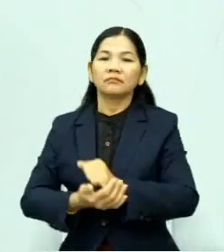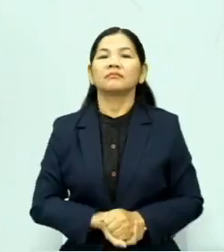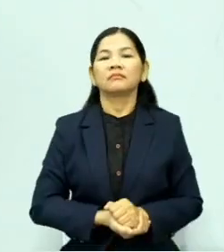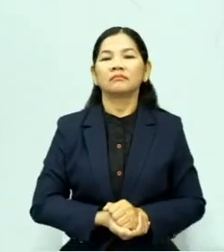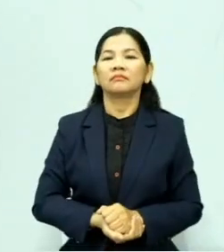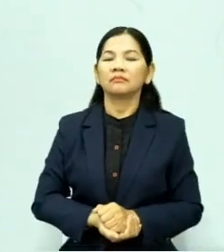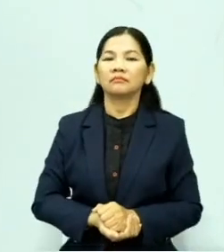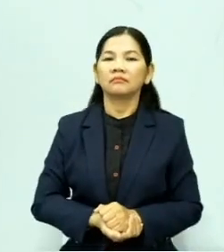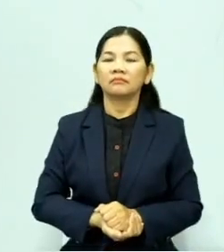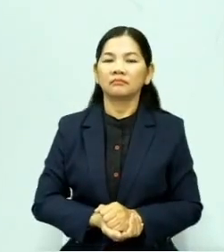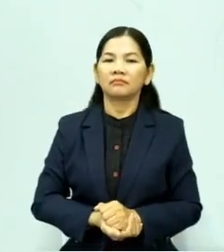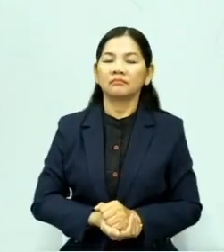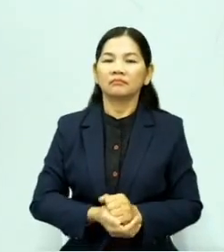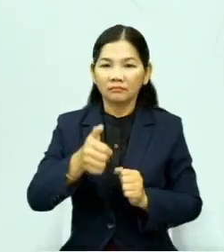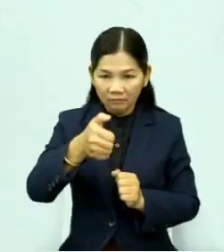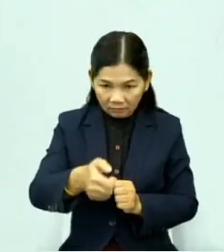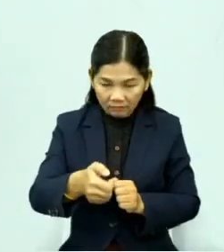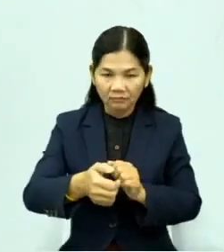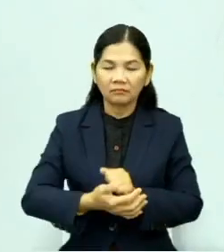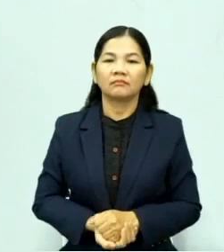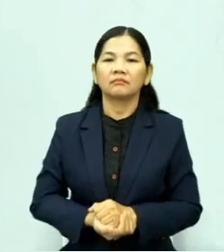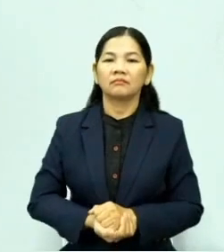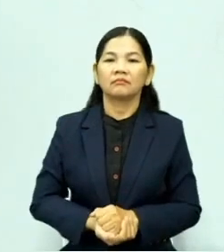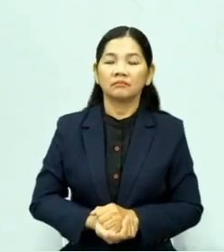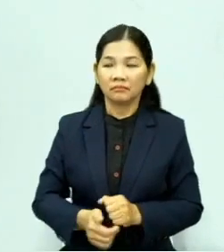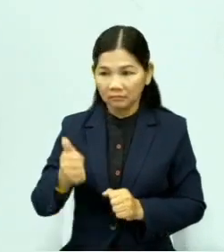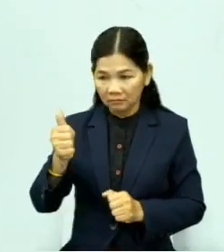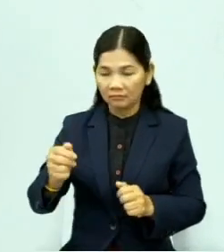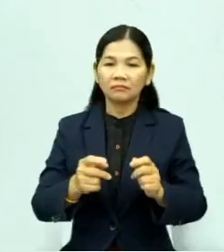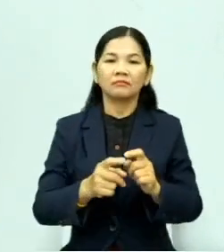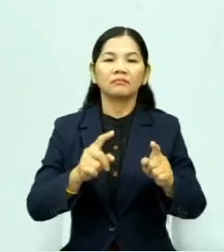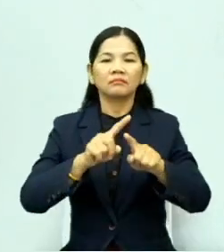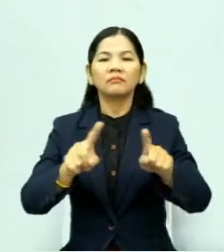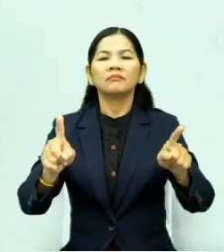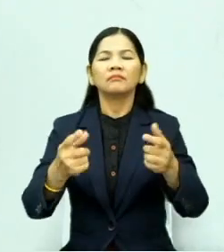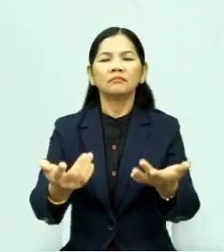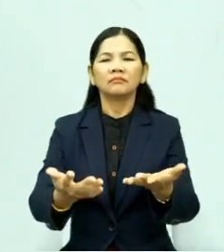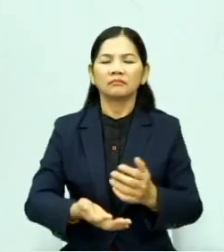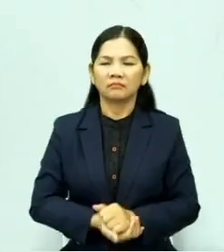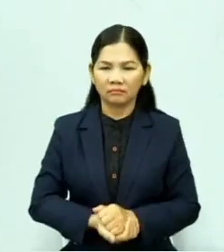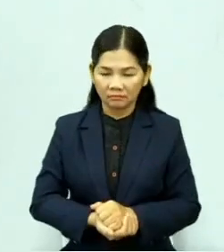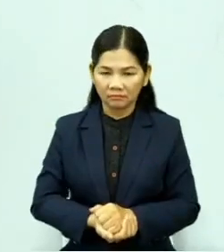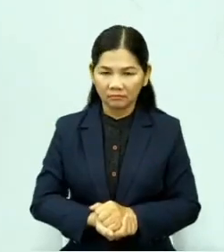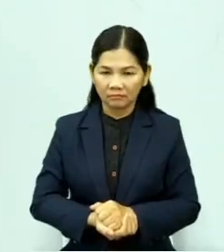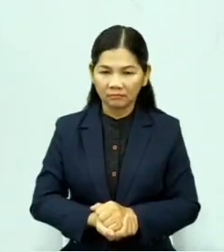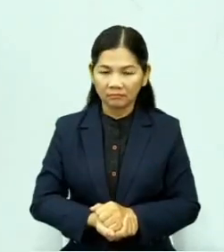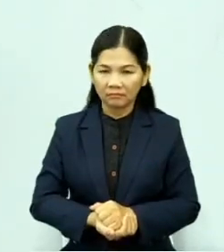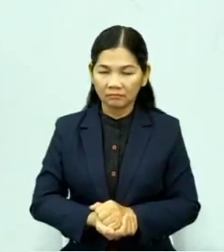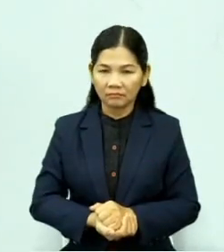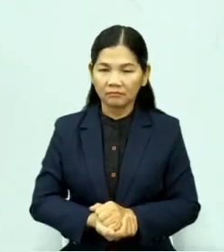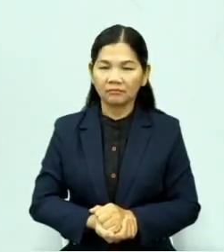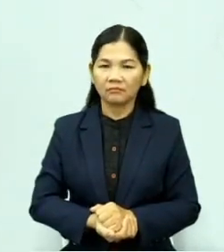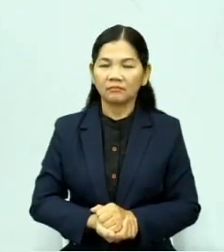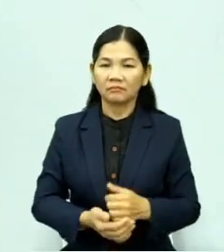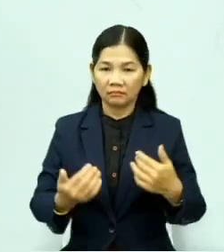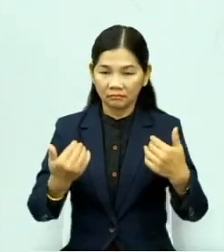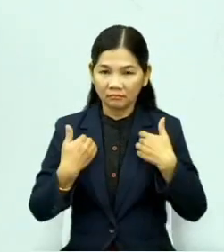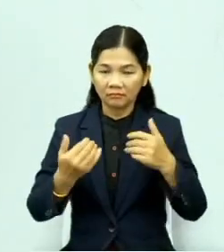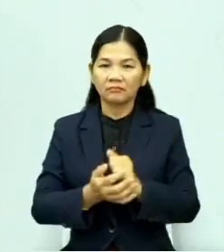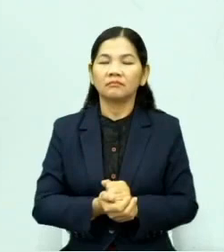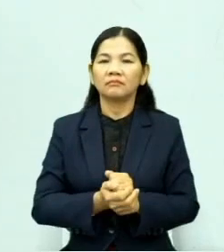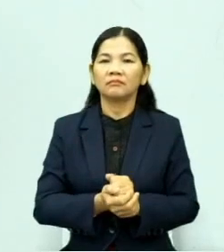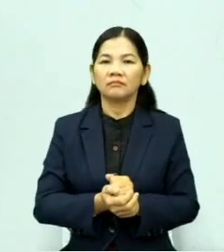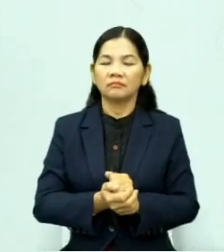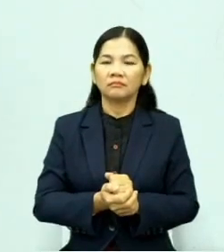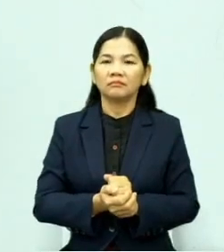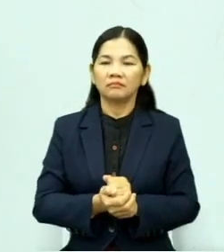con Chà, miền crap nó con á Chà, lộ nà, hay miền ở vầy tiết ta con Chà, dương miền tật khê Chà, miền ở vầy